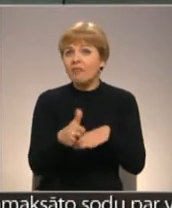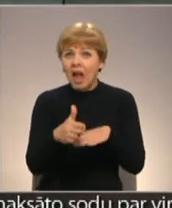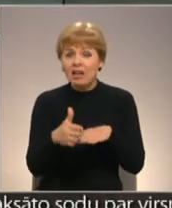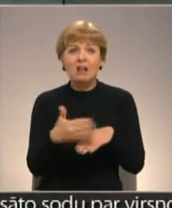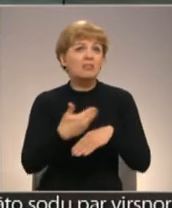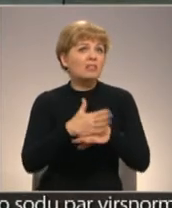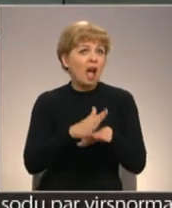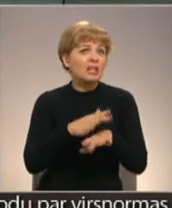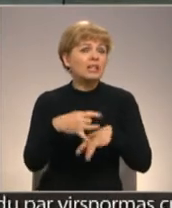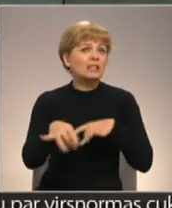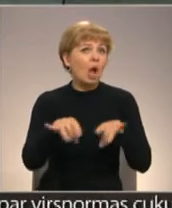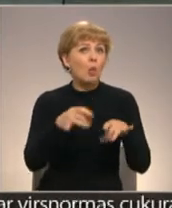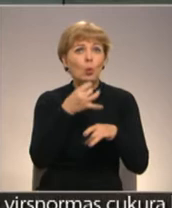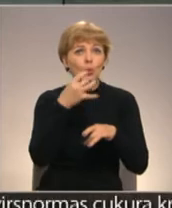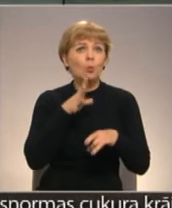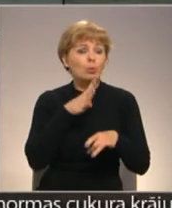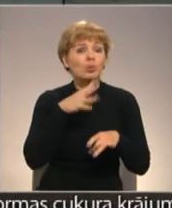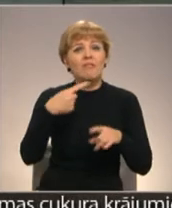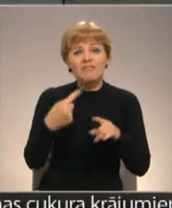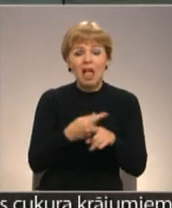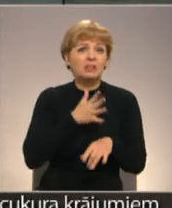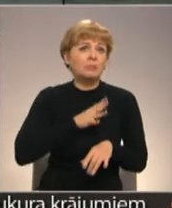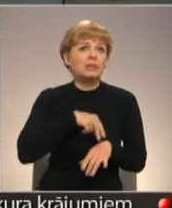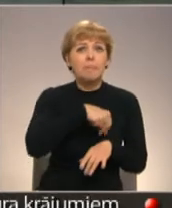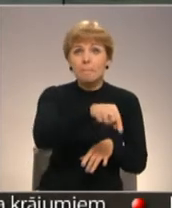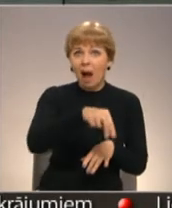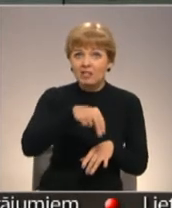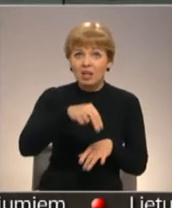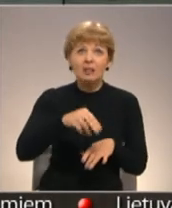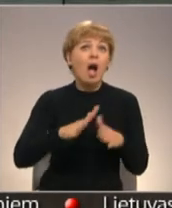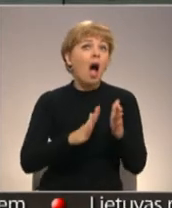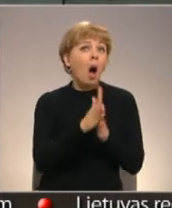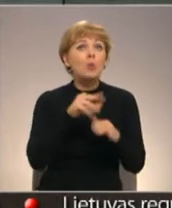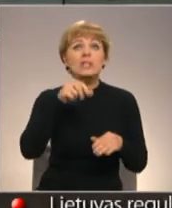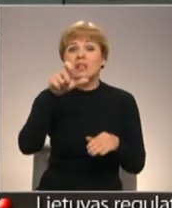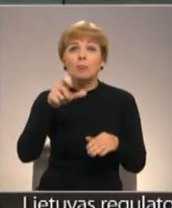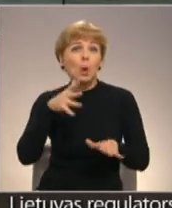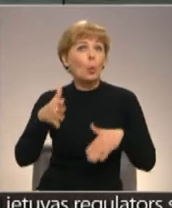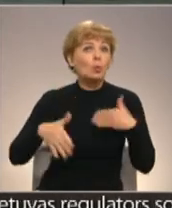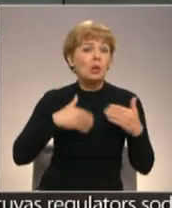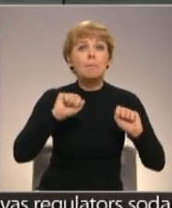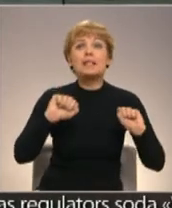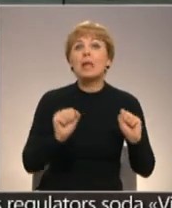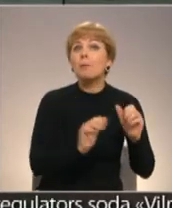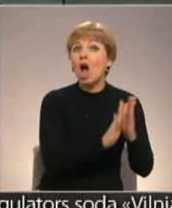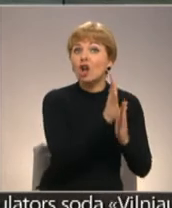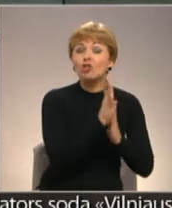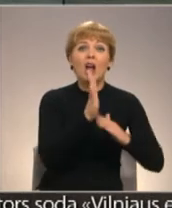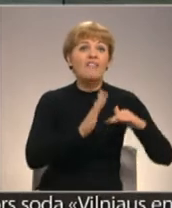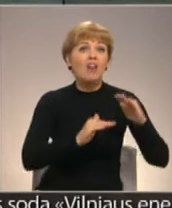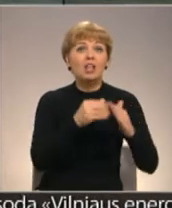ražas kvalitāti un cenu. Lauksaimnieki Baltinavas un Viļakas novadā gan ir pārliecināti, ka tā būs tikai nedaudz zemāk nekā citus gadus, jo